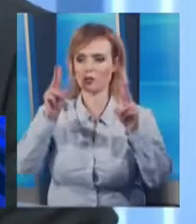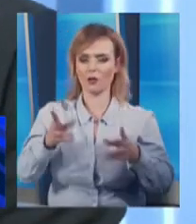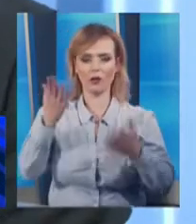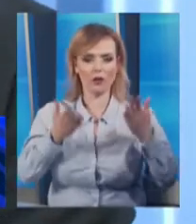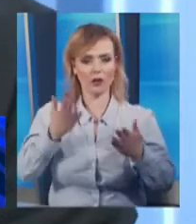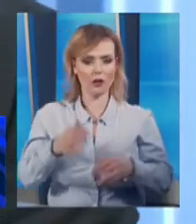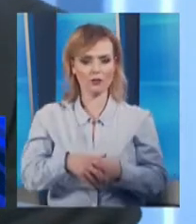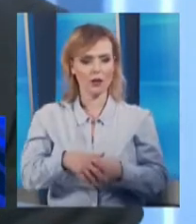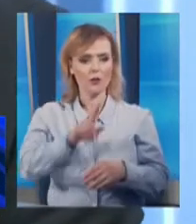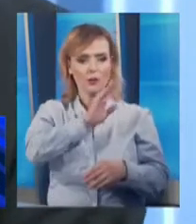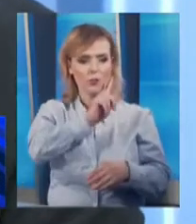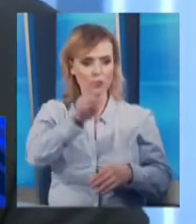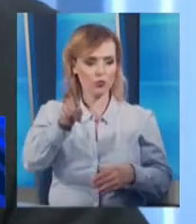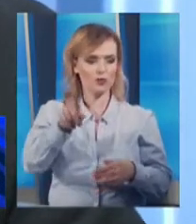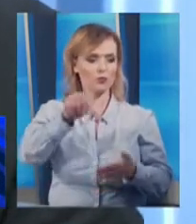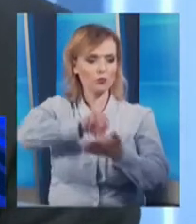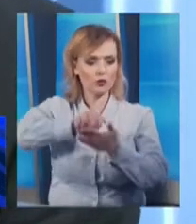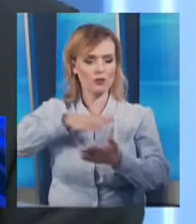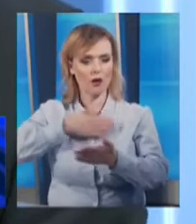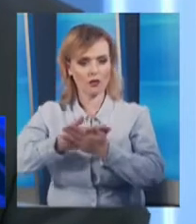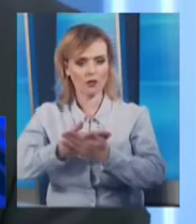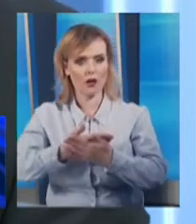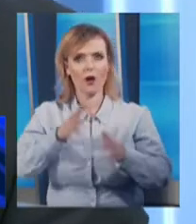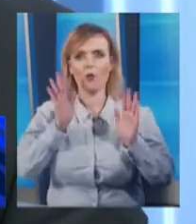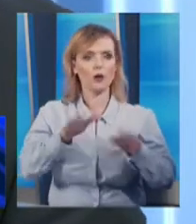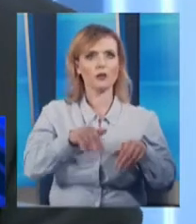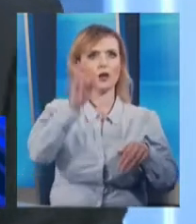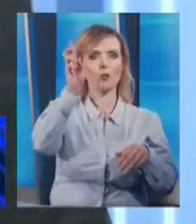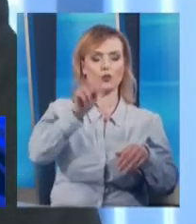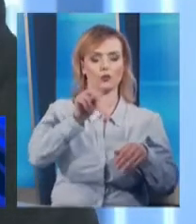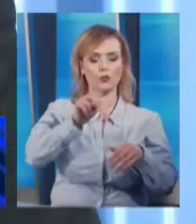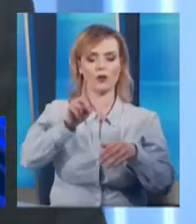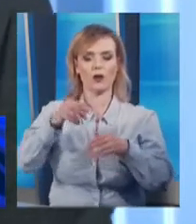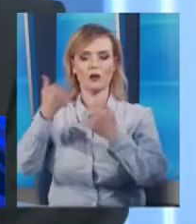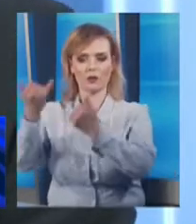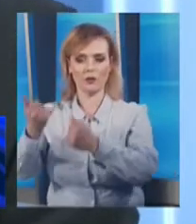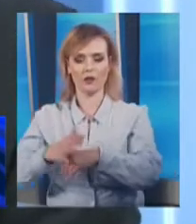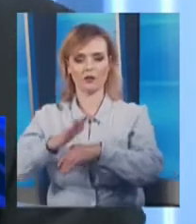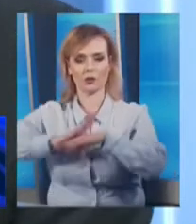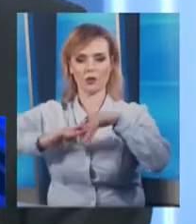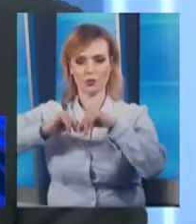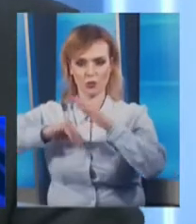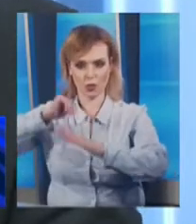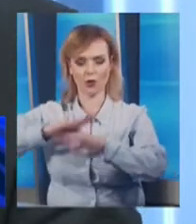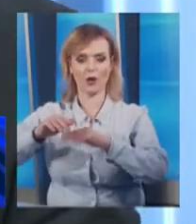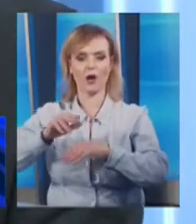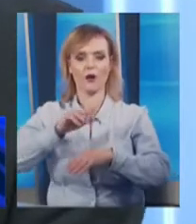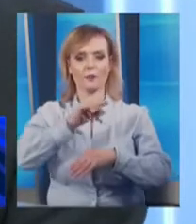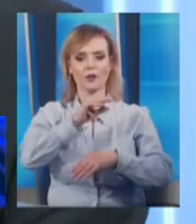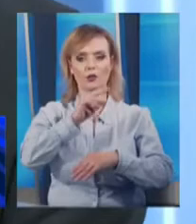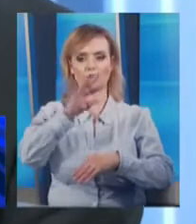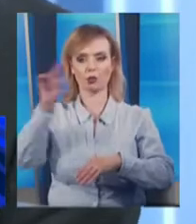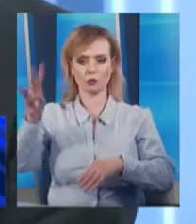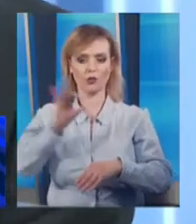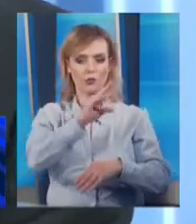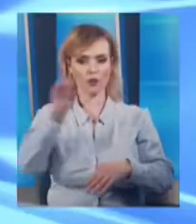dacă nu ieșim cu toții la vot și, Doamne ferește, dăm pe mâna lui Dodon și a lui Ceban Chișinăul. Și asta s-a demonstrat în timp. Am